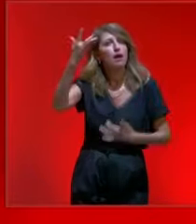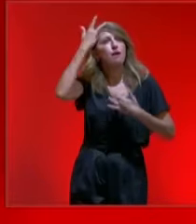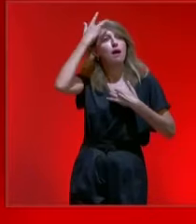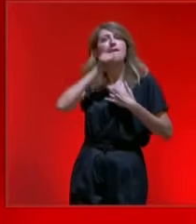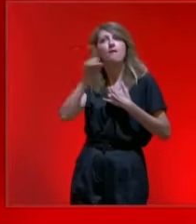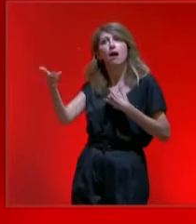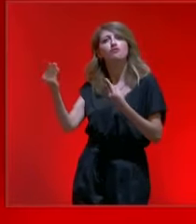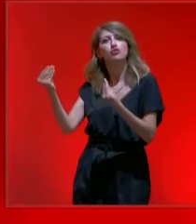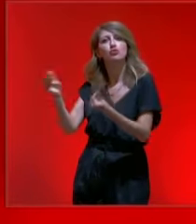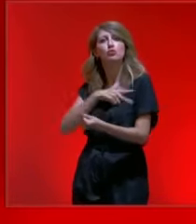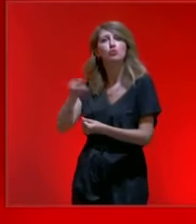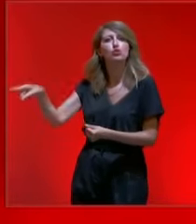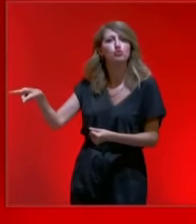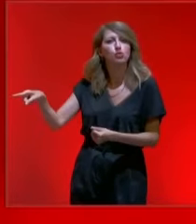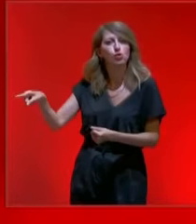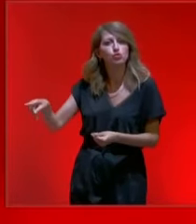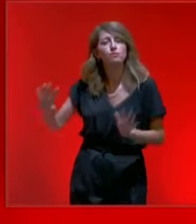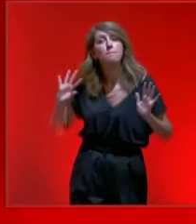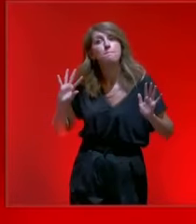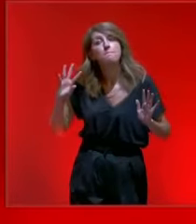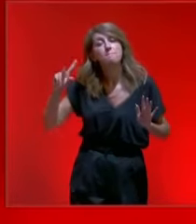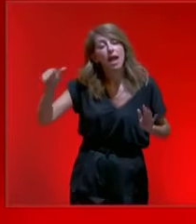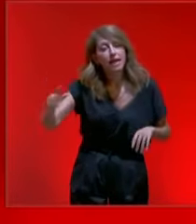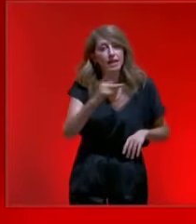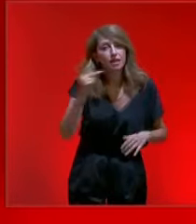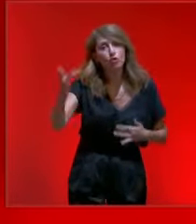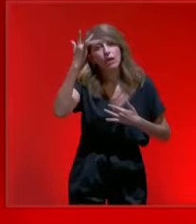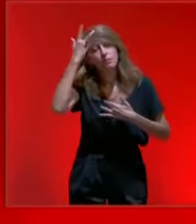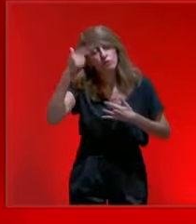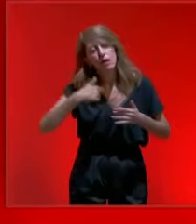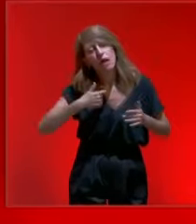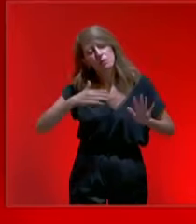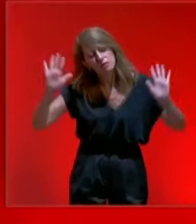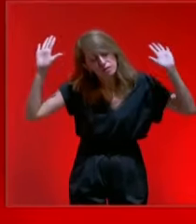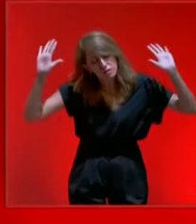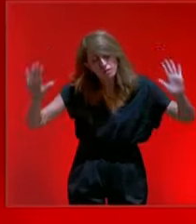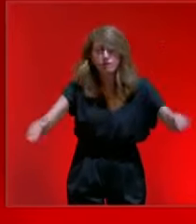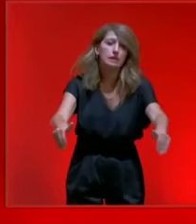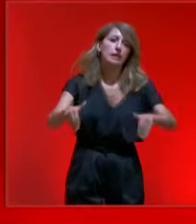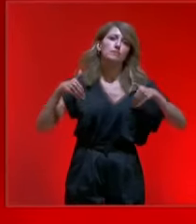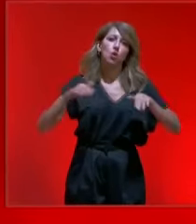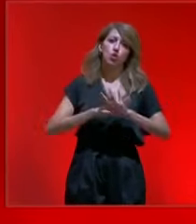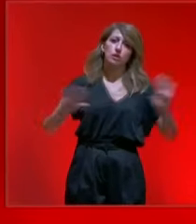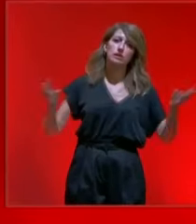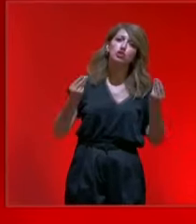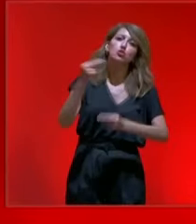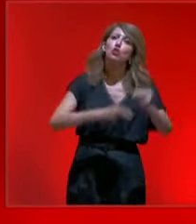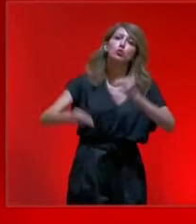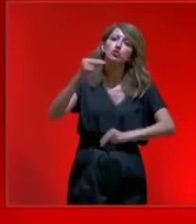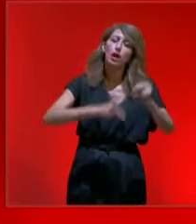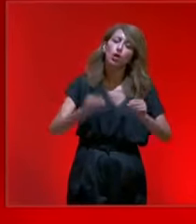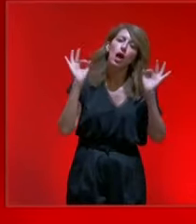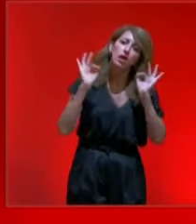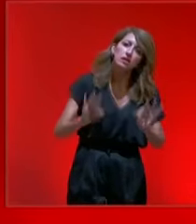πιθανών κυβερνητικών εταίρων. Η δεύτερη πολιτική προϋπόθεση είναι να διασφαλίσουμε